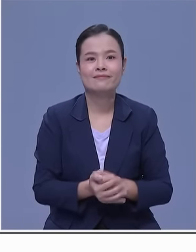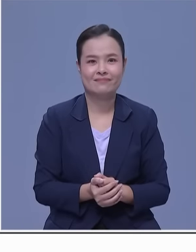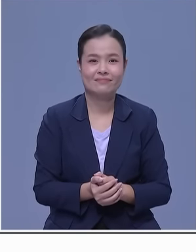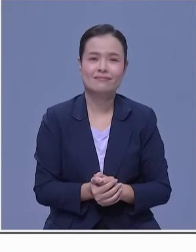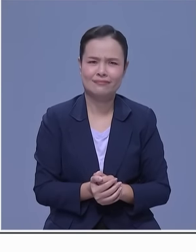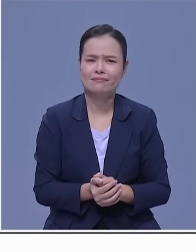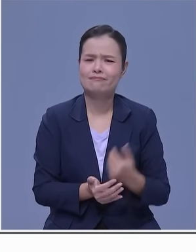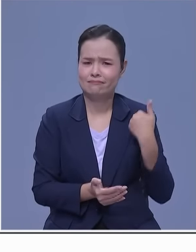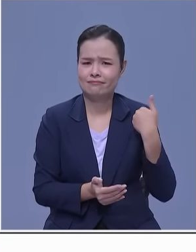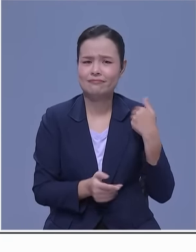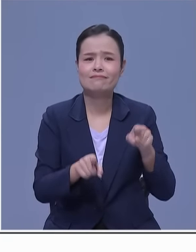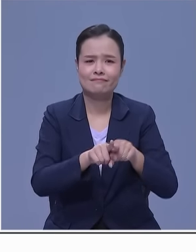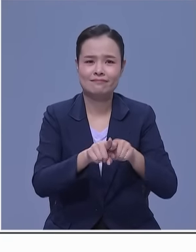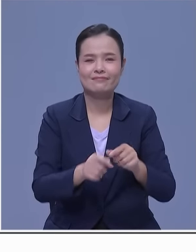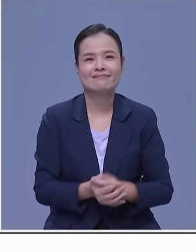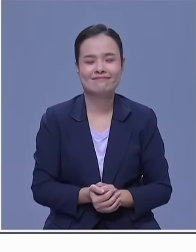คยอยู่แล้ว